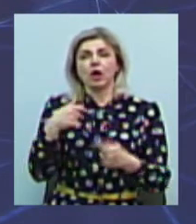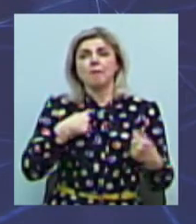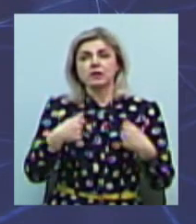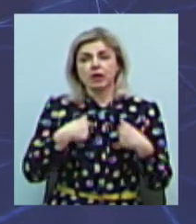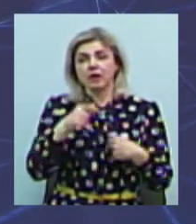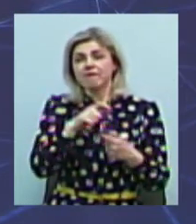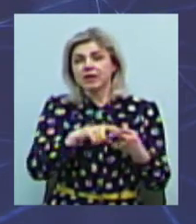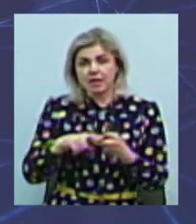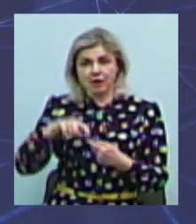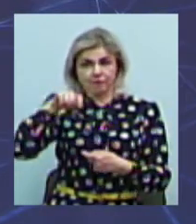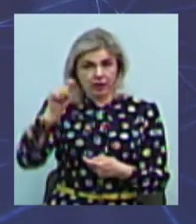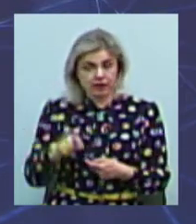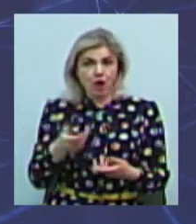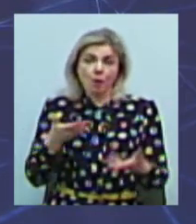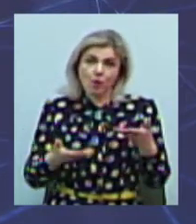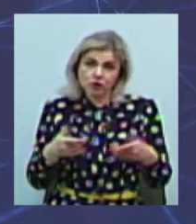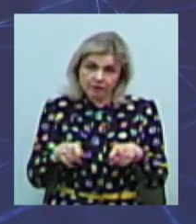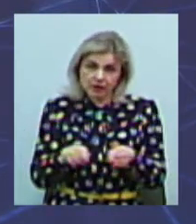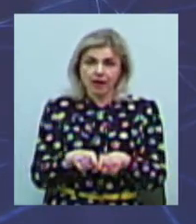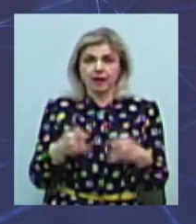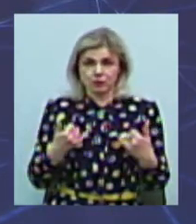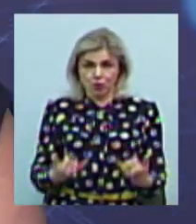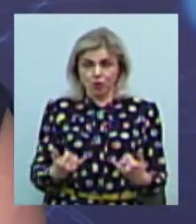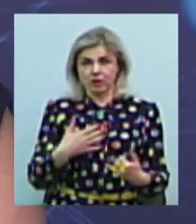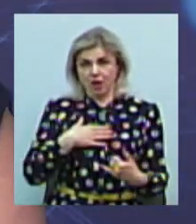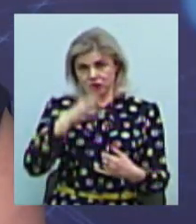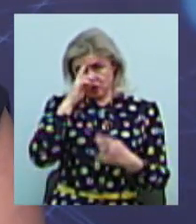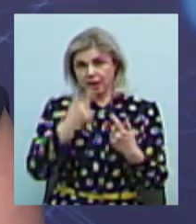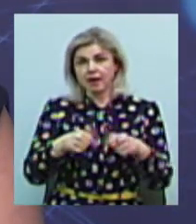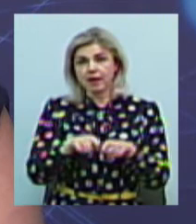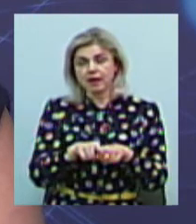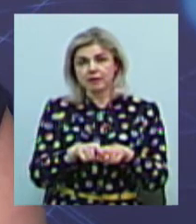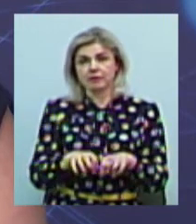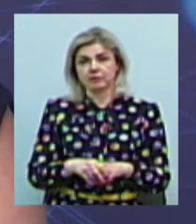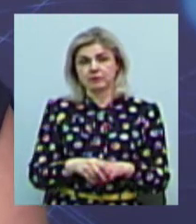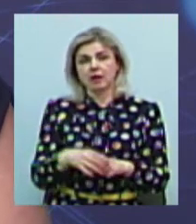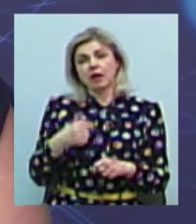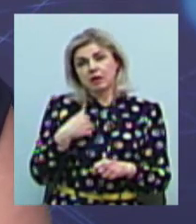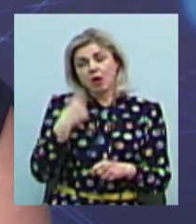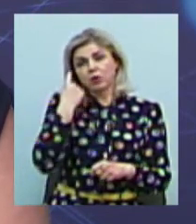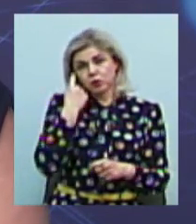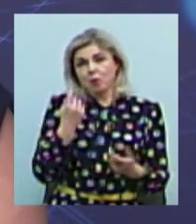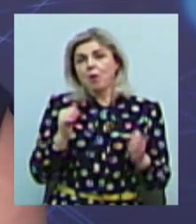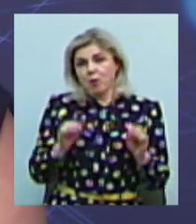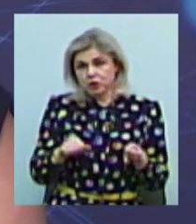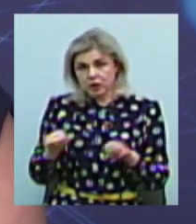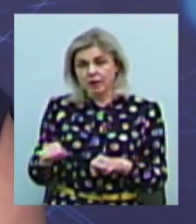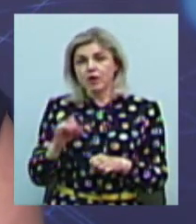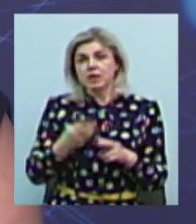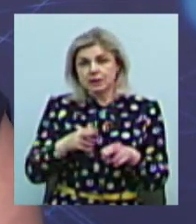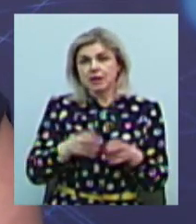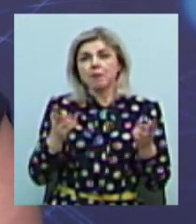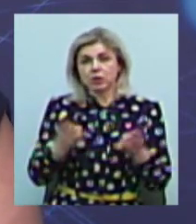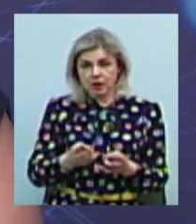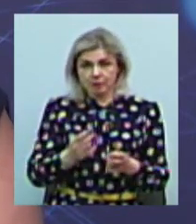війни, можливо таке сьогодні в нашій країні? Ну, я думаю, що можливо, звичайно, і потрібно це робити,